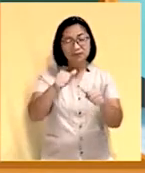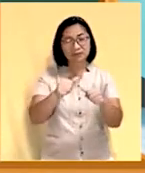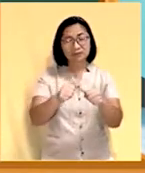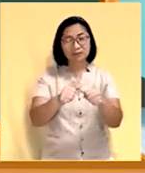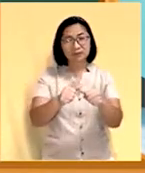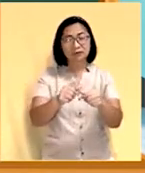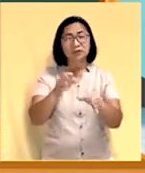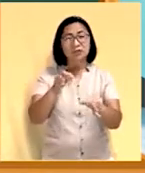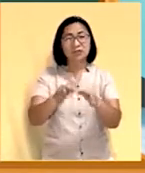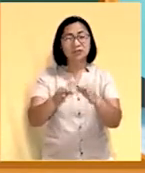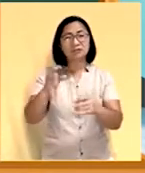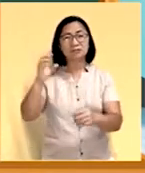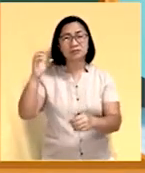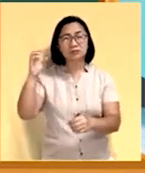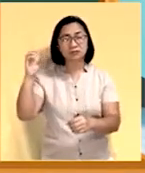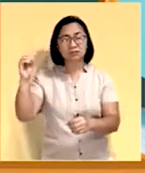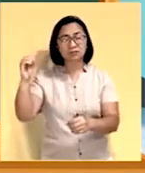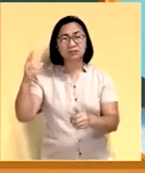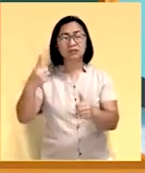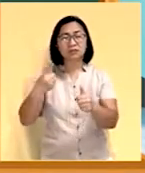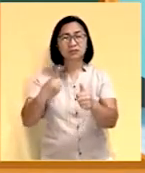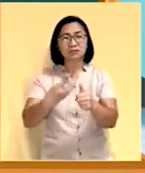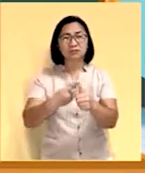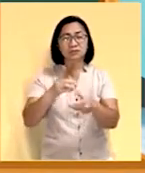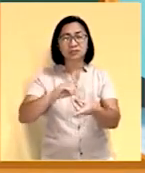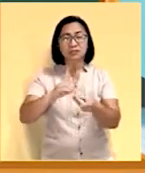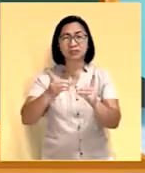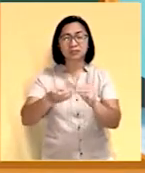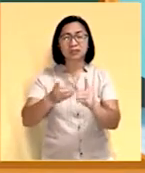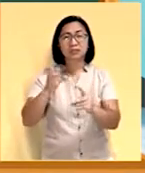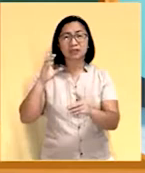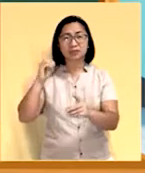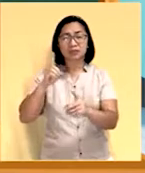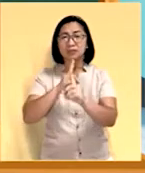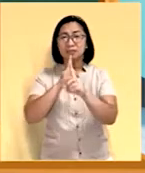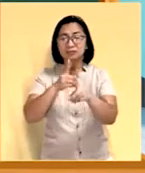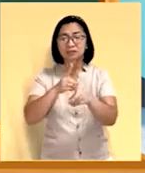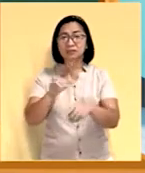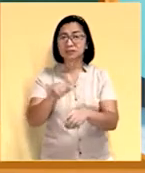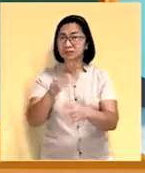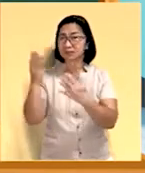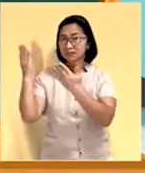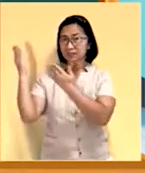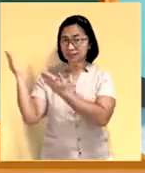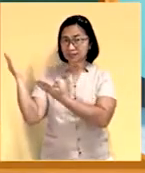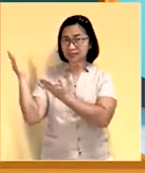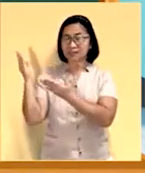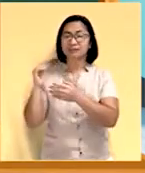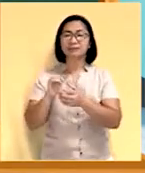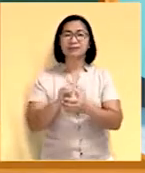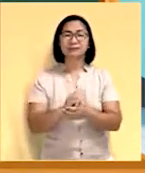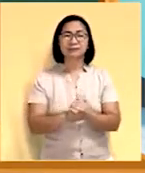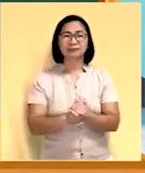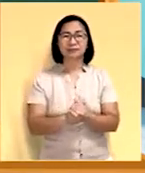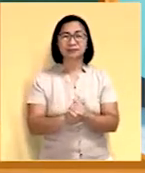Tandaan, kapag zero ang unang digit sa difference katulad nito,